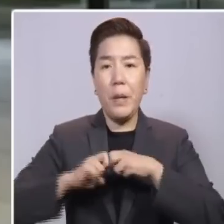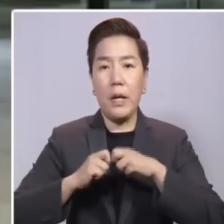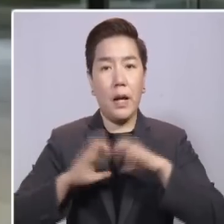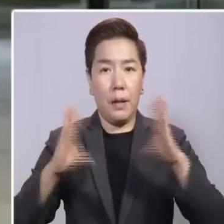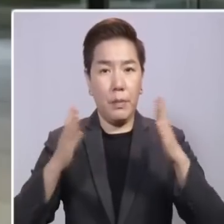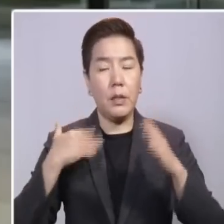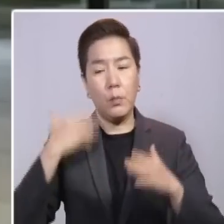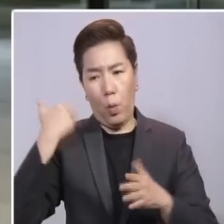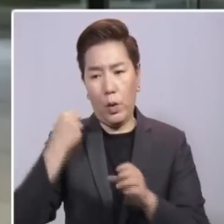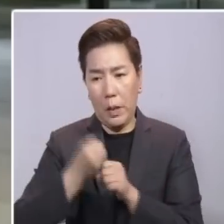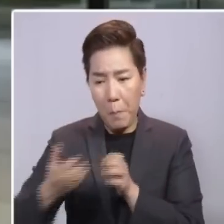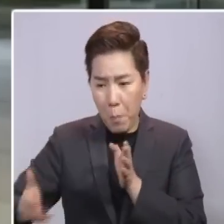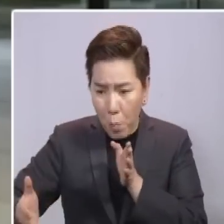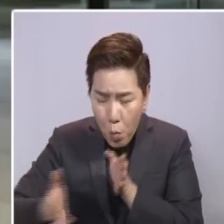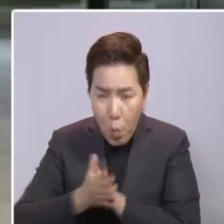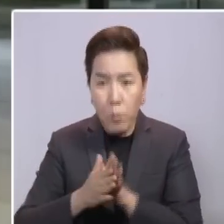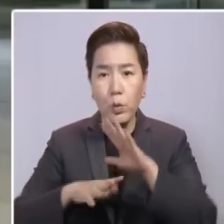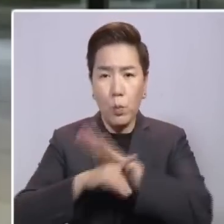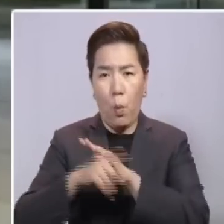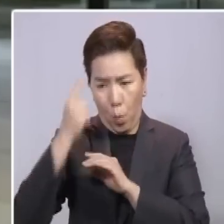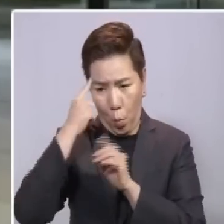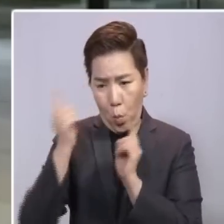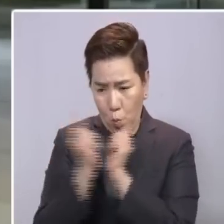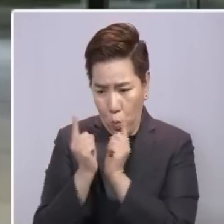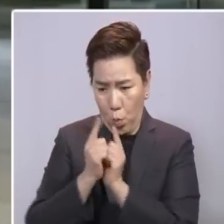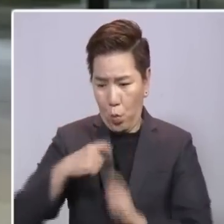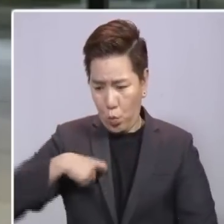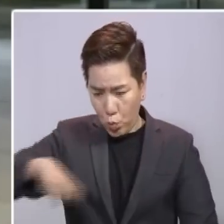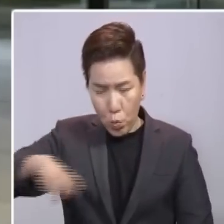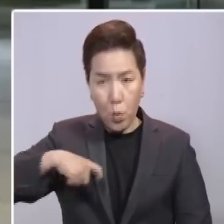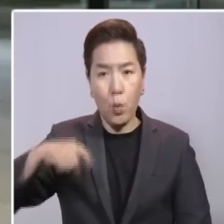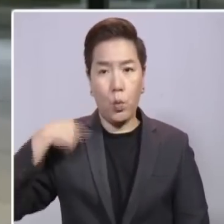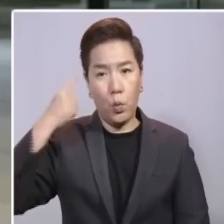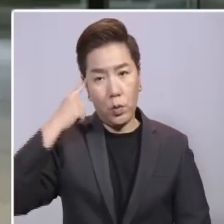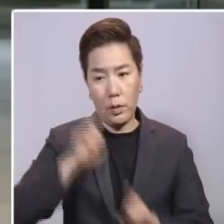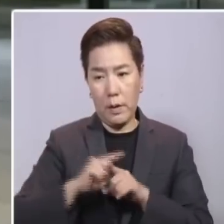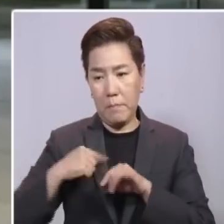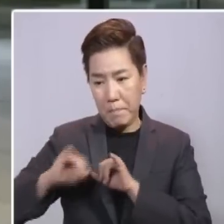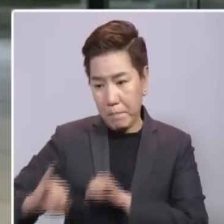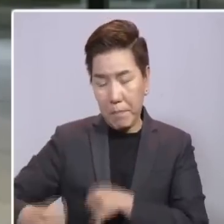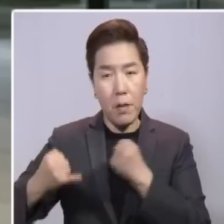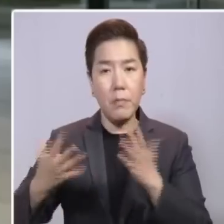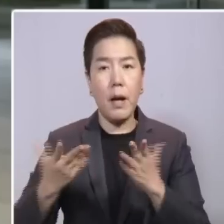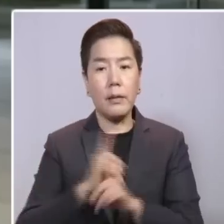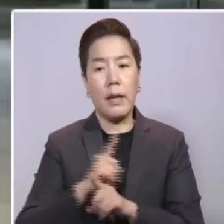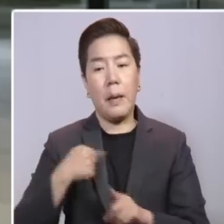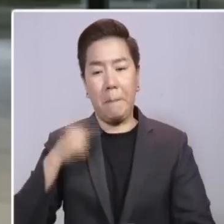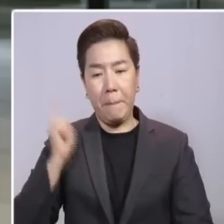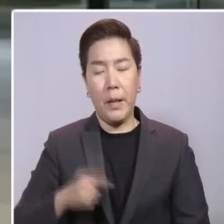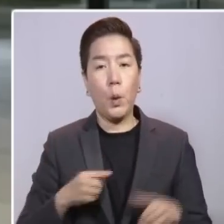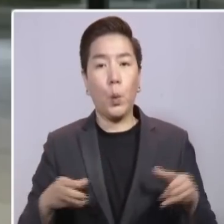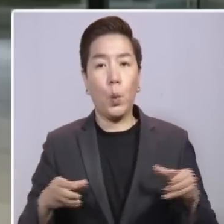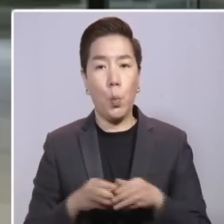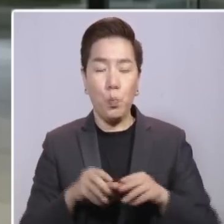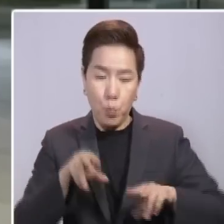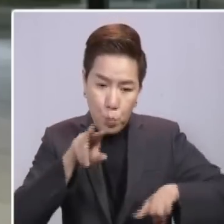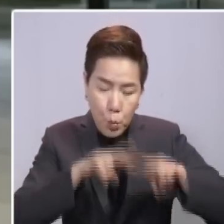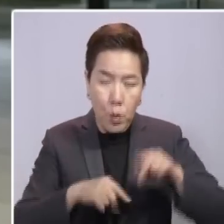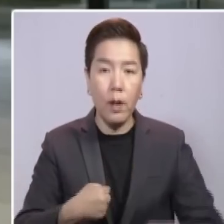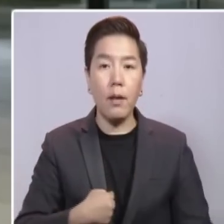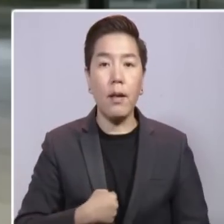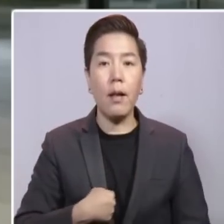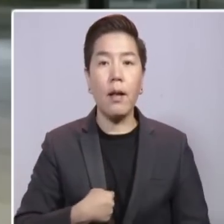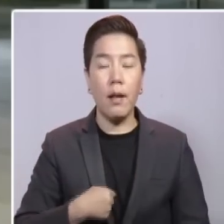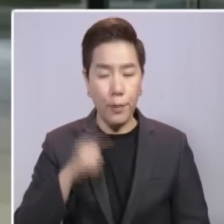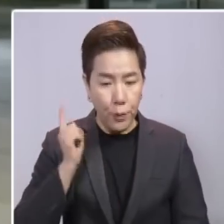เคยทำงานร่วมกันด้วยนะครับรู้จักกันเป็นการส่วนตัวกันมานานแต่ก็ไม่ได้มีความขัดแย้งกันแต่เมื่อถูกตั้งเป็นคณะทำงานตรวจสอบก็ต้องทำต